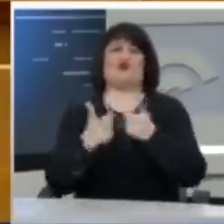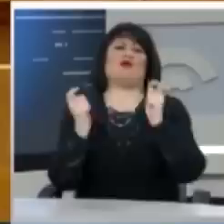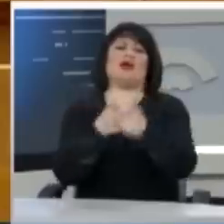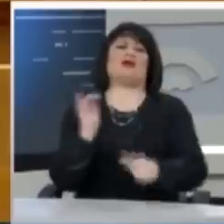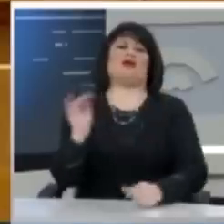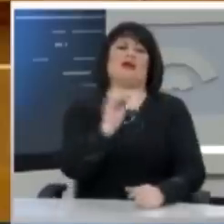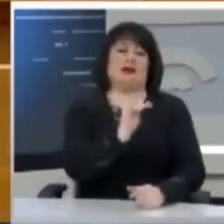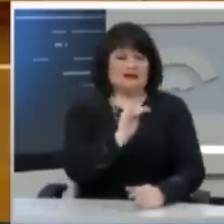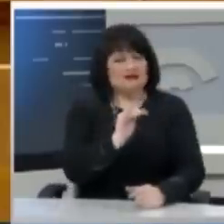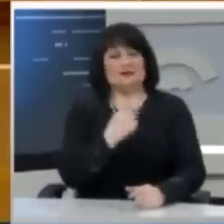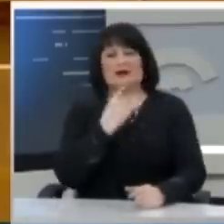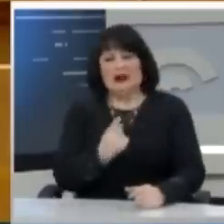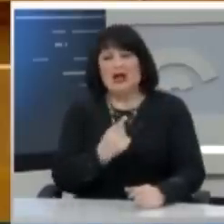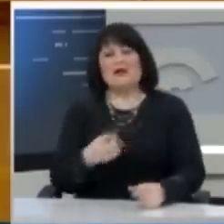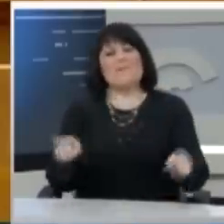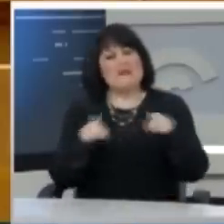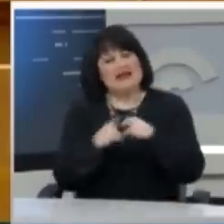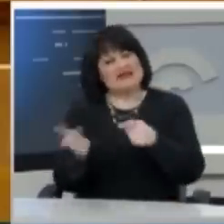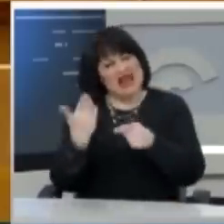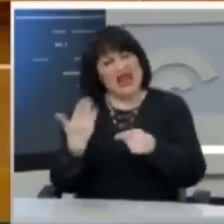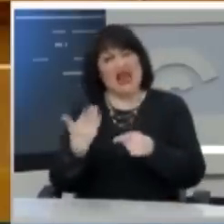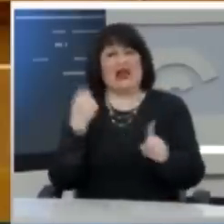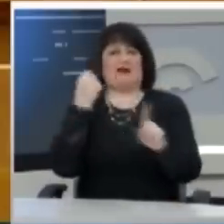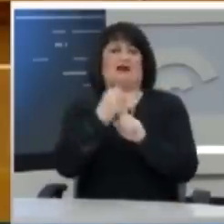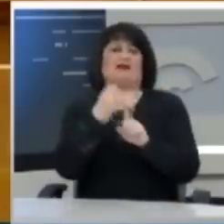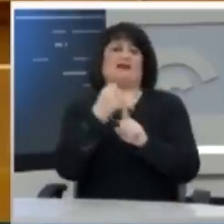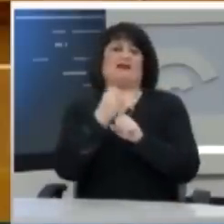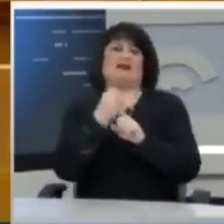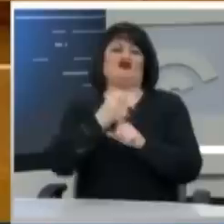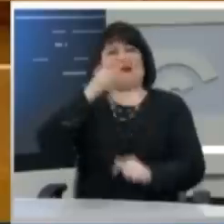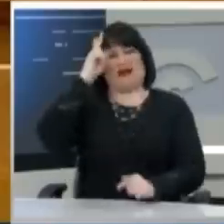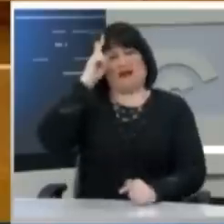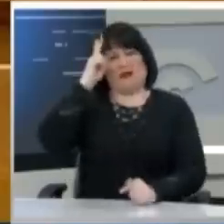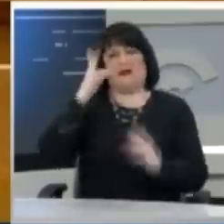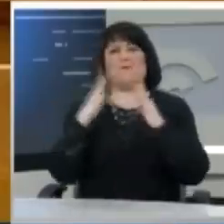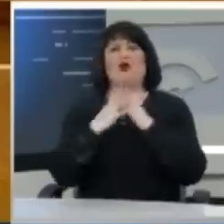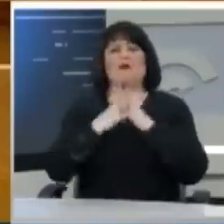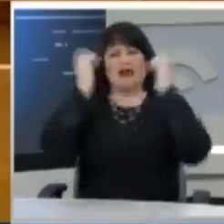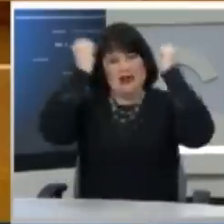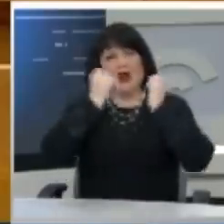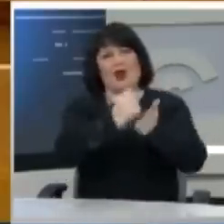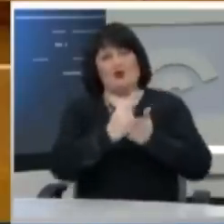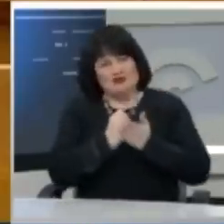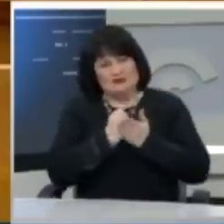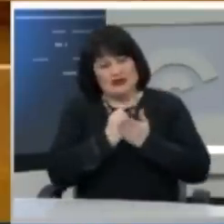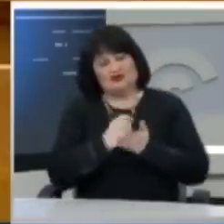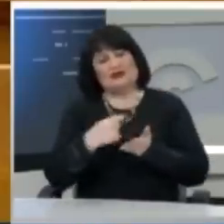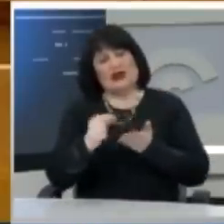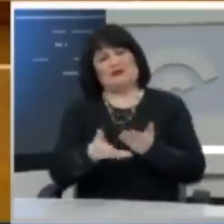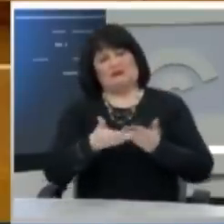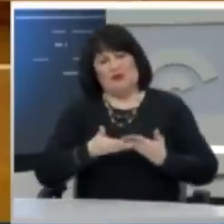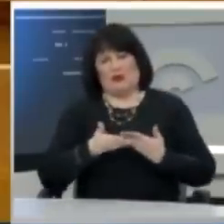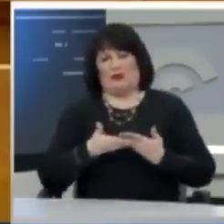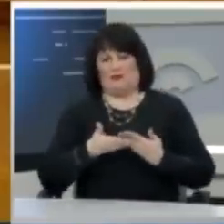τους. Καλεί σε συμπόρευση για τη διεκδίκηση των γερμανικών πολεμικών αποζημιώσεων και επανορθώσεων.